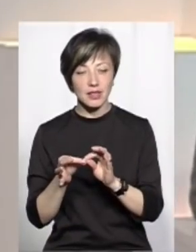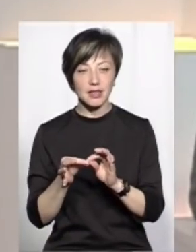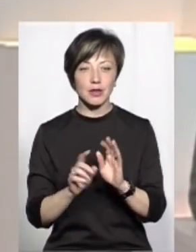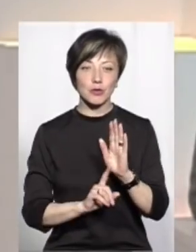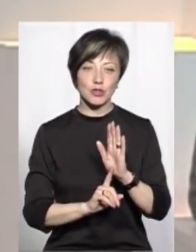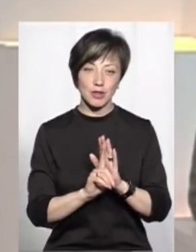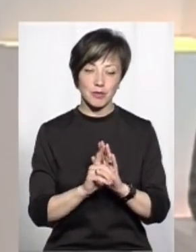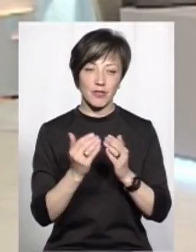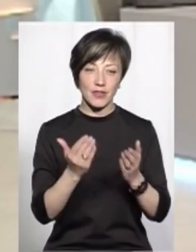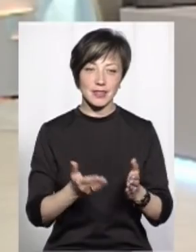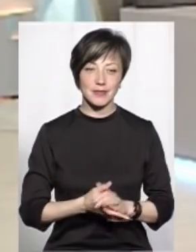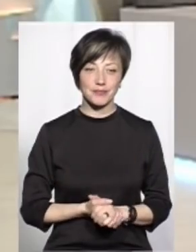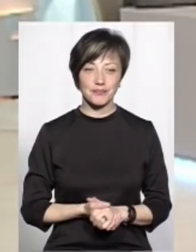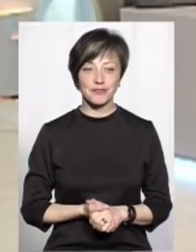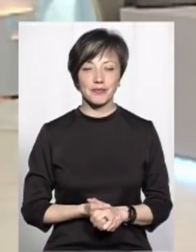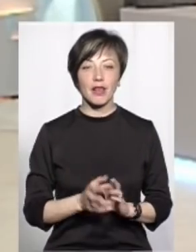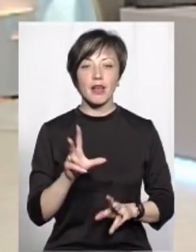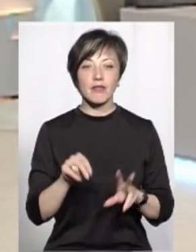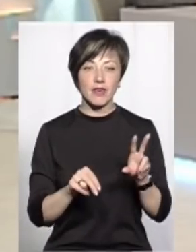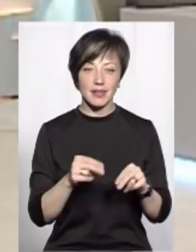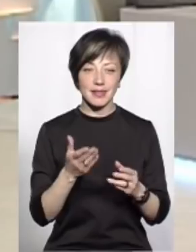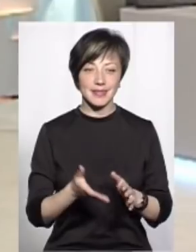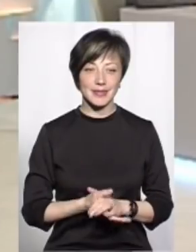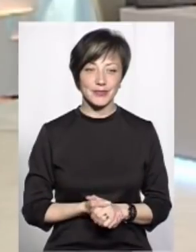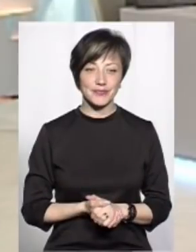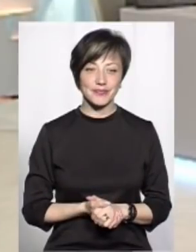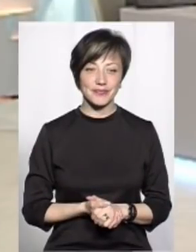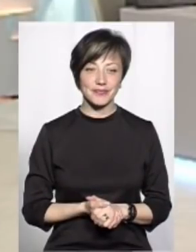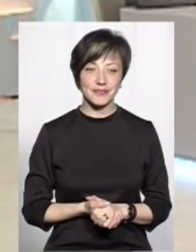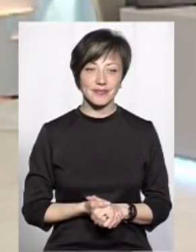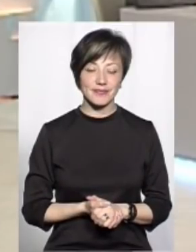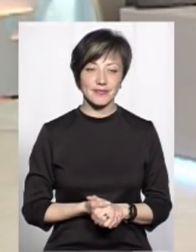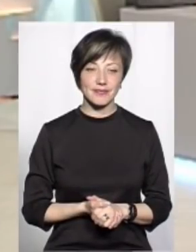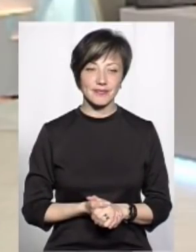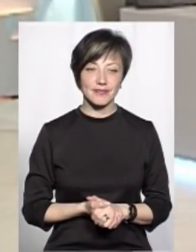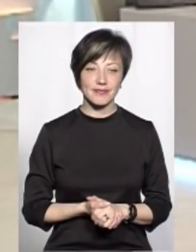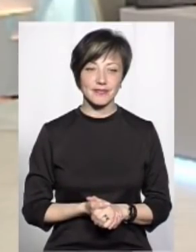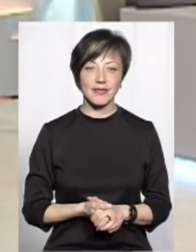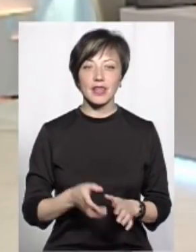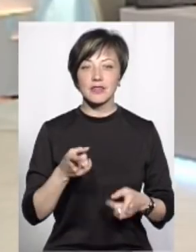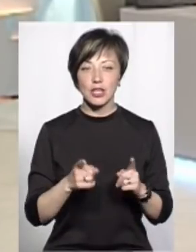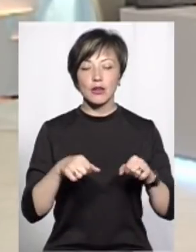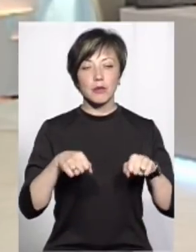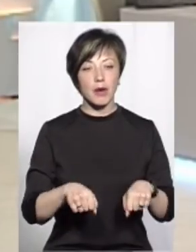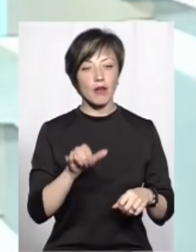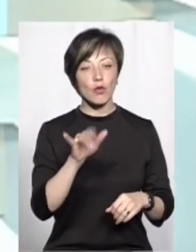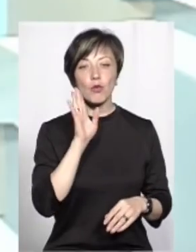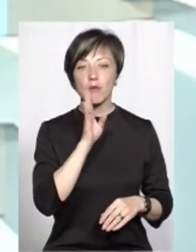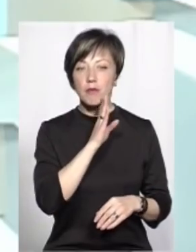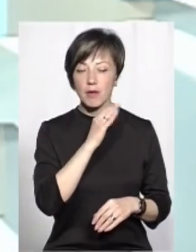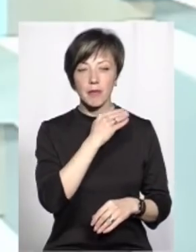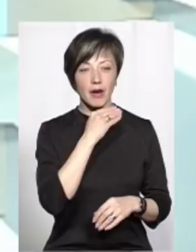Начнемо, напевно, вас, пані Валентина, як ви гадаєте? Ну, звичайно, прав у мам багато, так